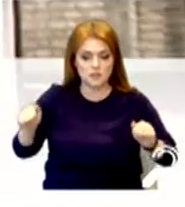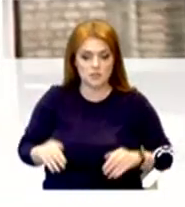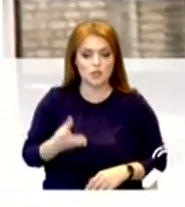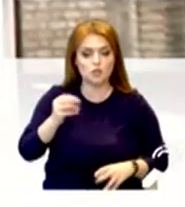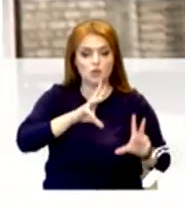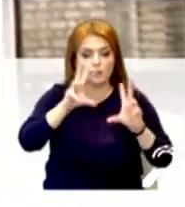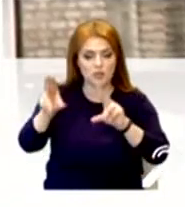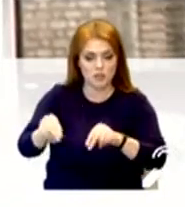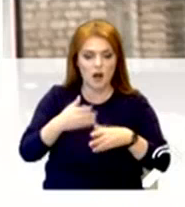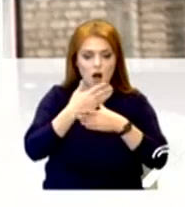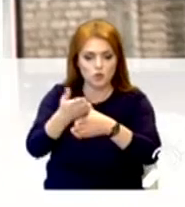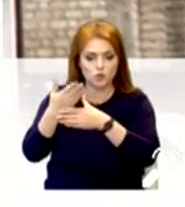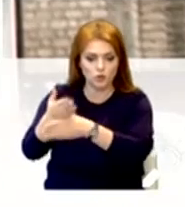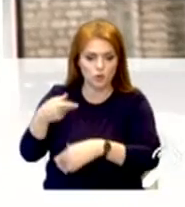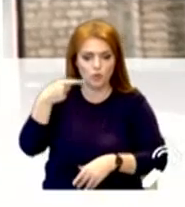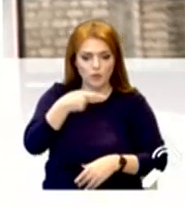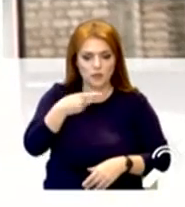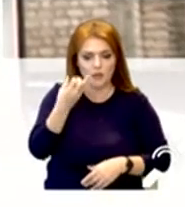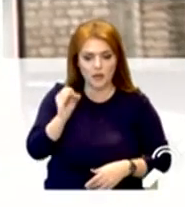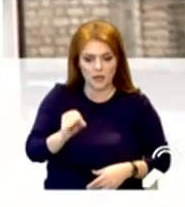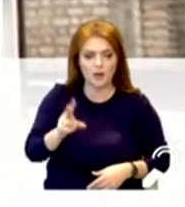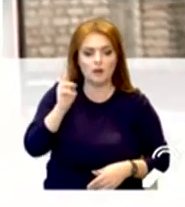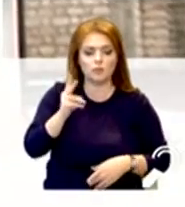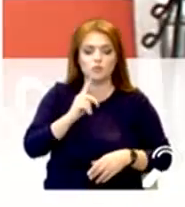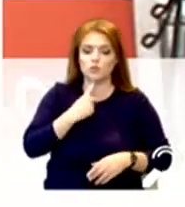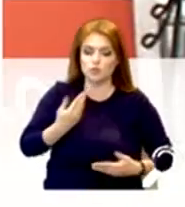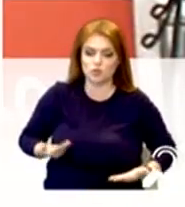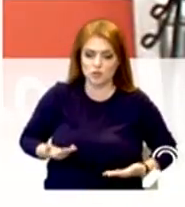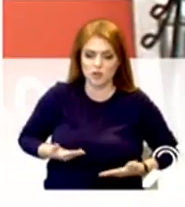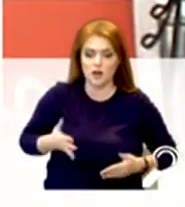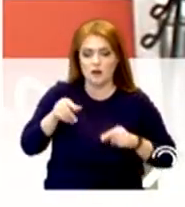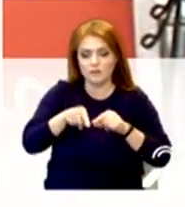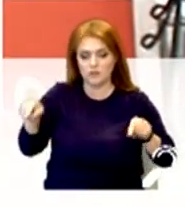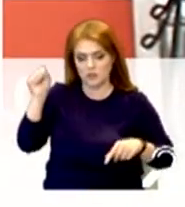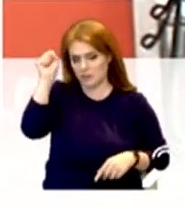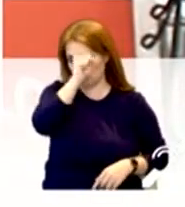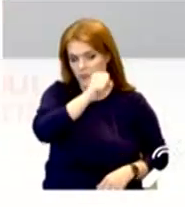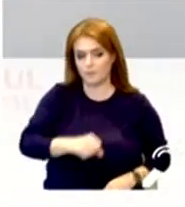promite și ajutoarea câte 1000 de lei pentru cei nevoiași în perioada rece a anului.